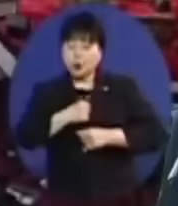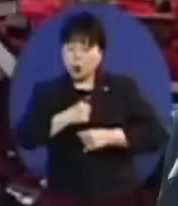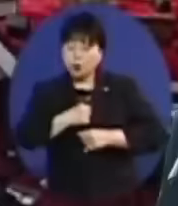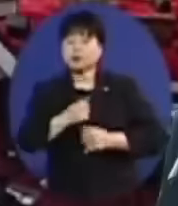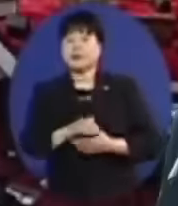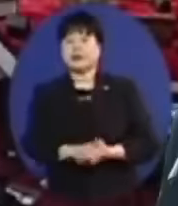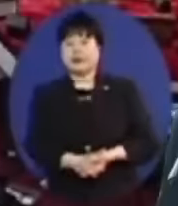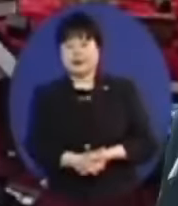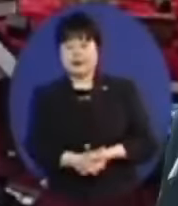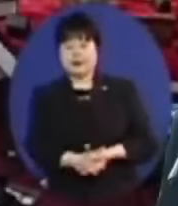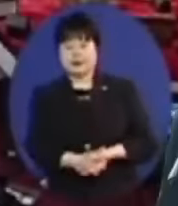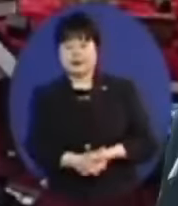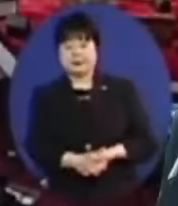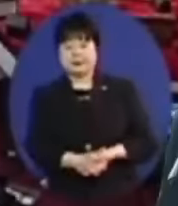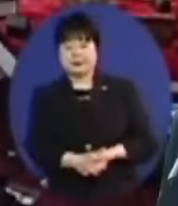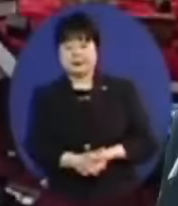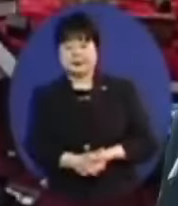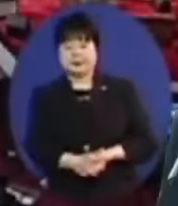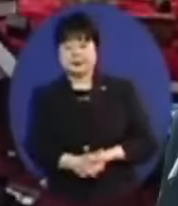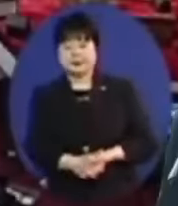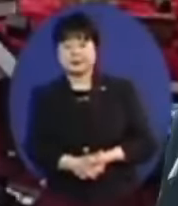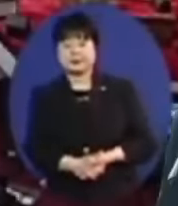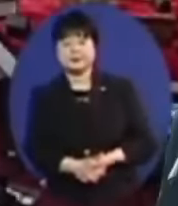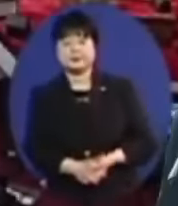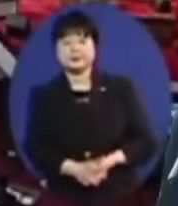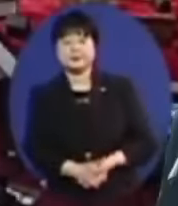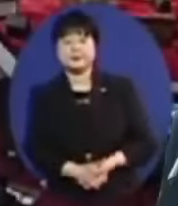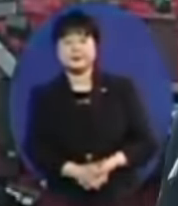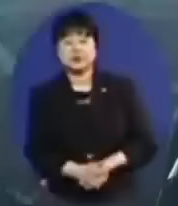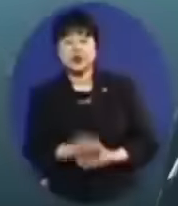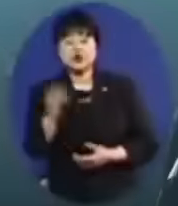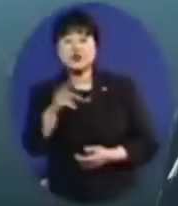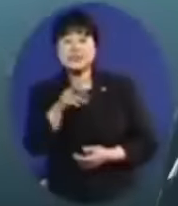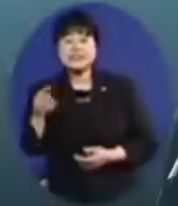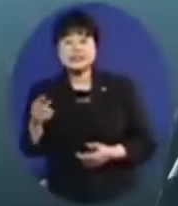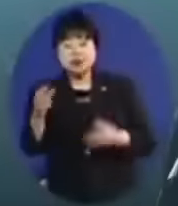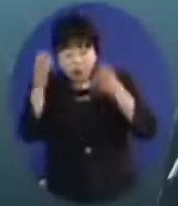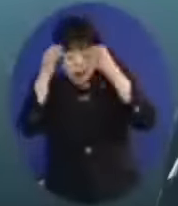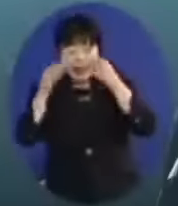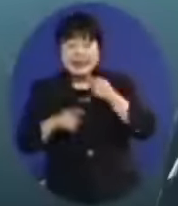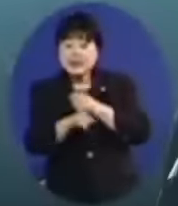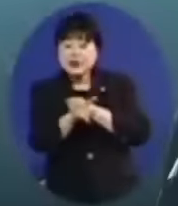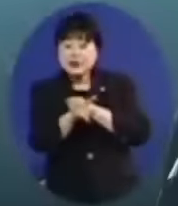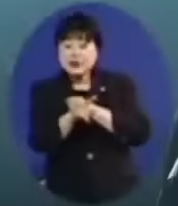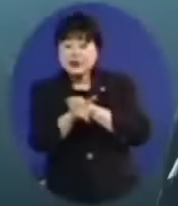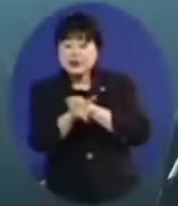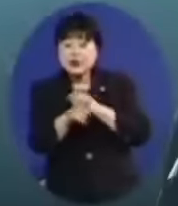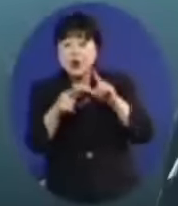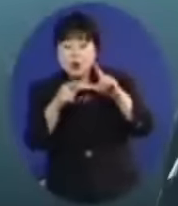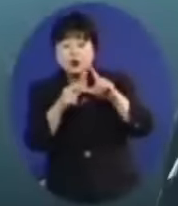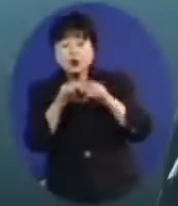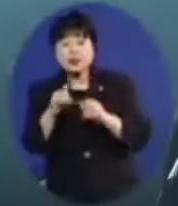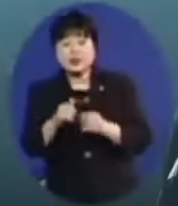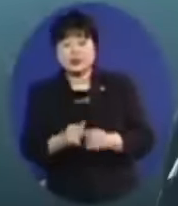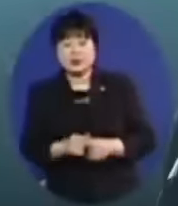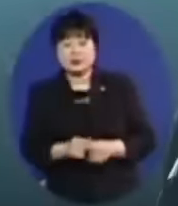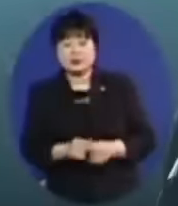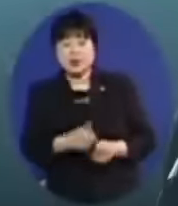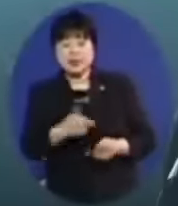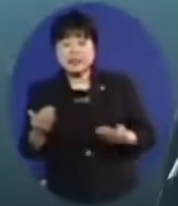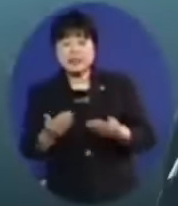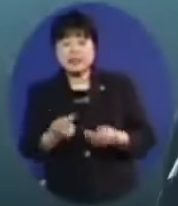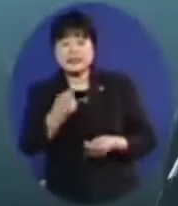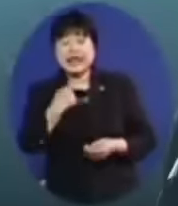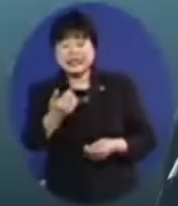쉽기 때문인 것입니다. C.S. 루이스는 이렇게 말했습니다. 왜 고난이 있는가? 그것은 대부분의 사람들이 큰 일을 당하기